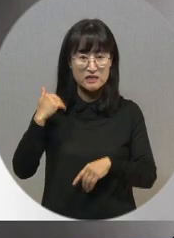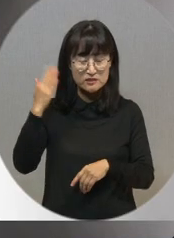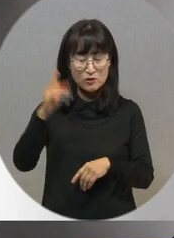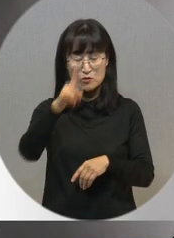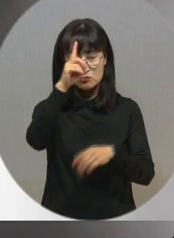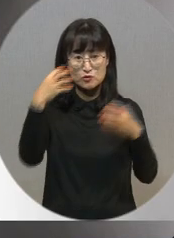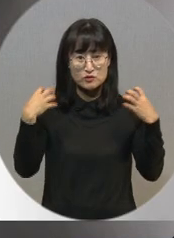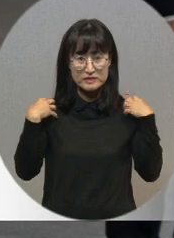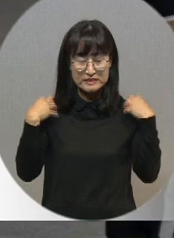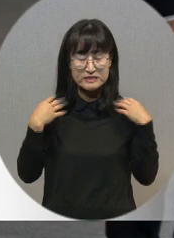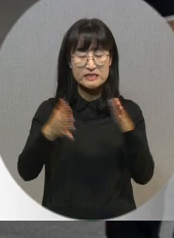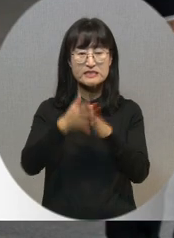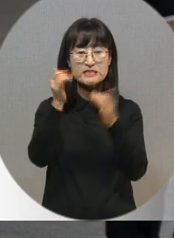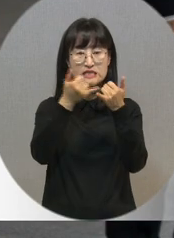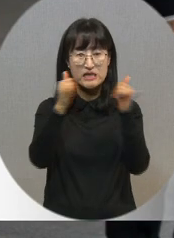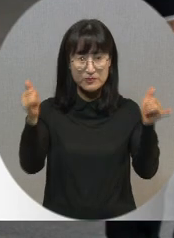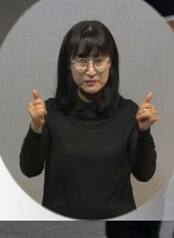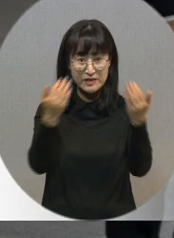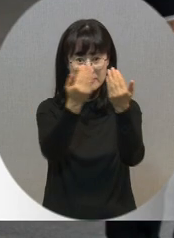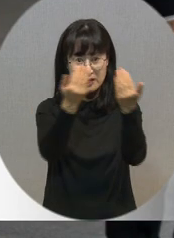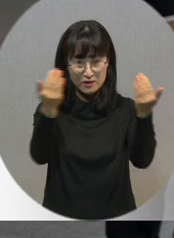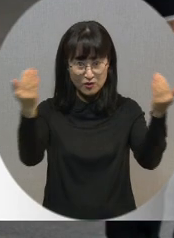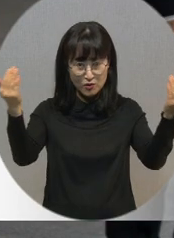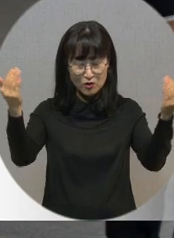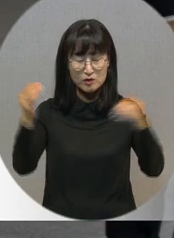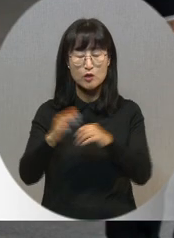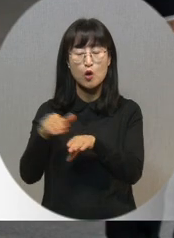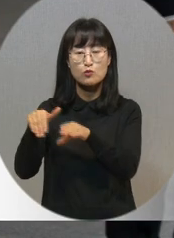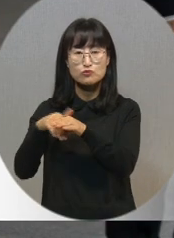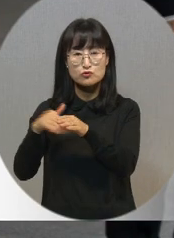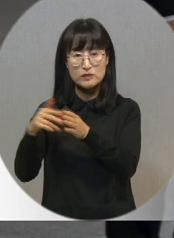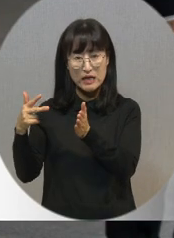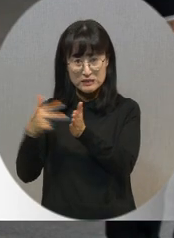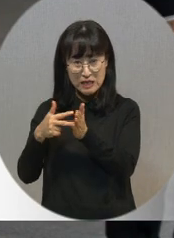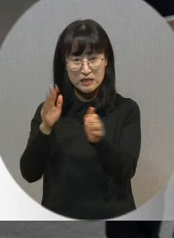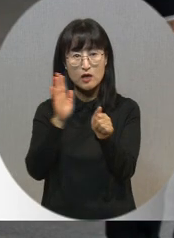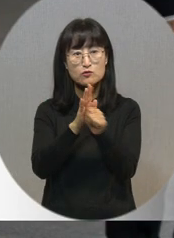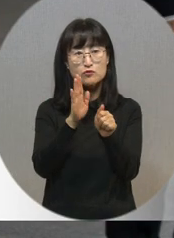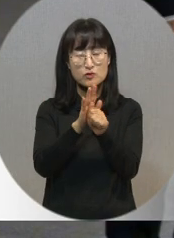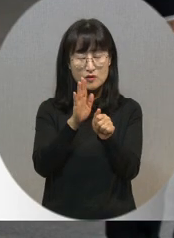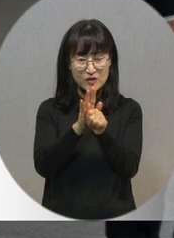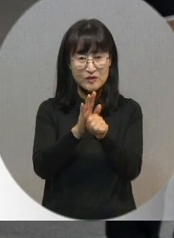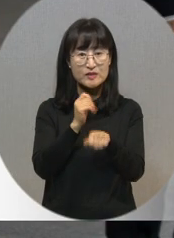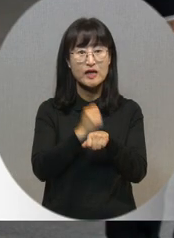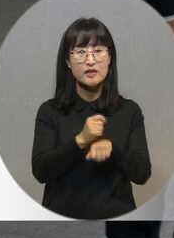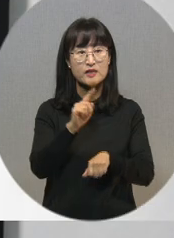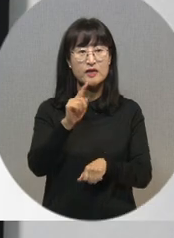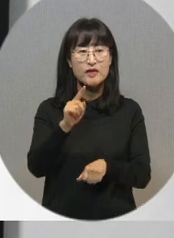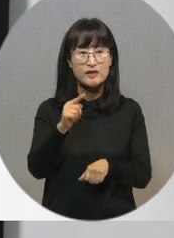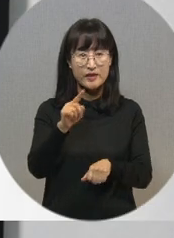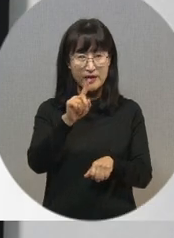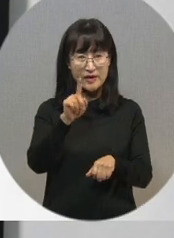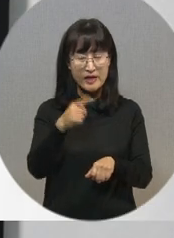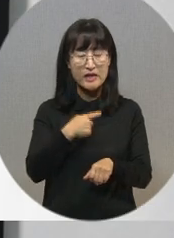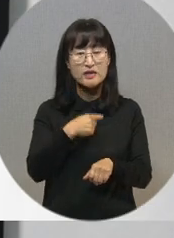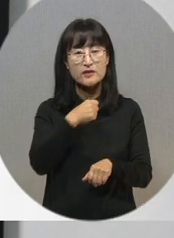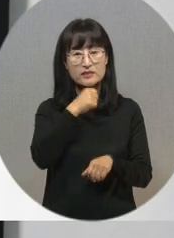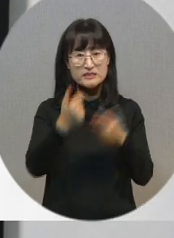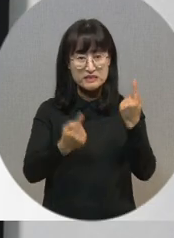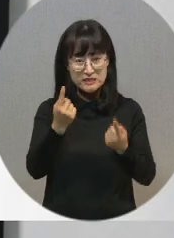시민 갤러리에서는 의정부 문화재단이 후원하는 문화도시 프로젝트 100만 원 실험실의 성과